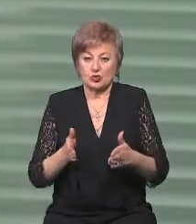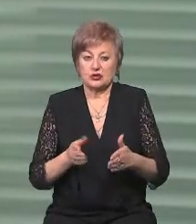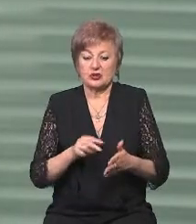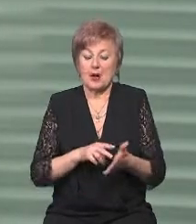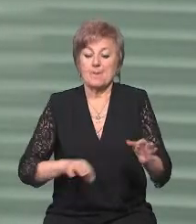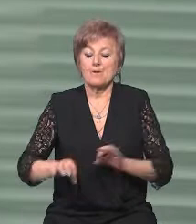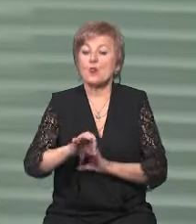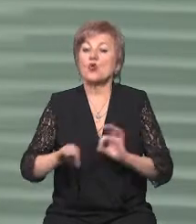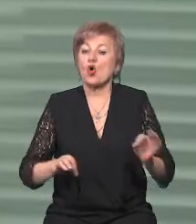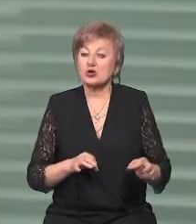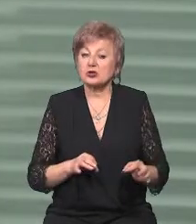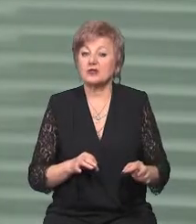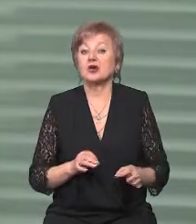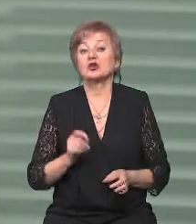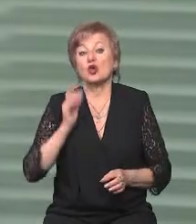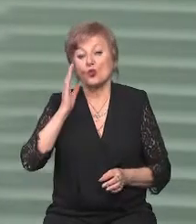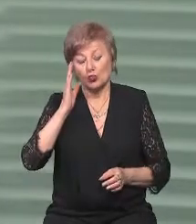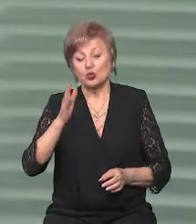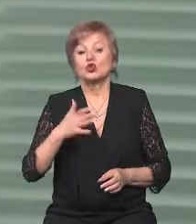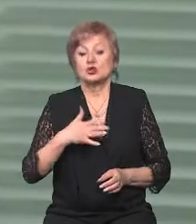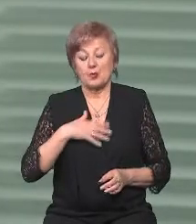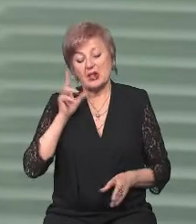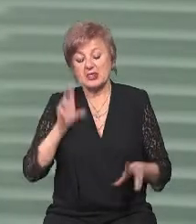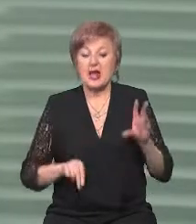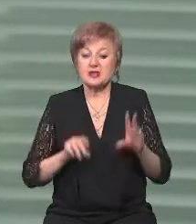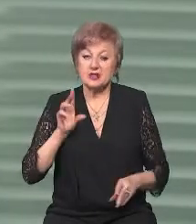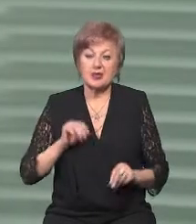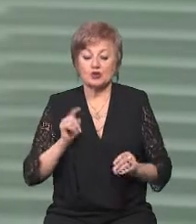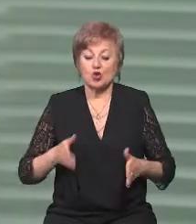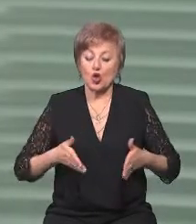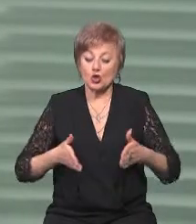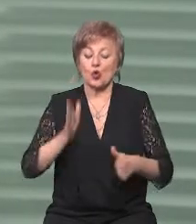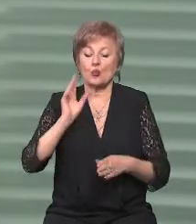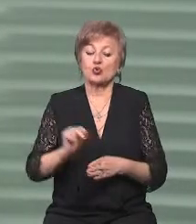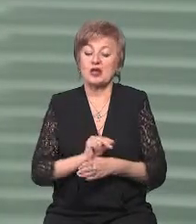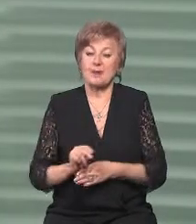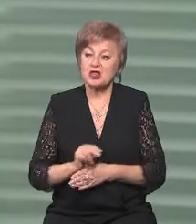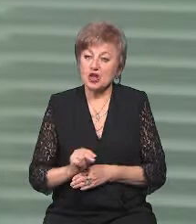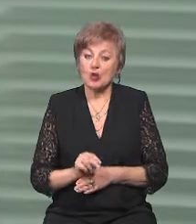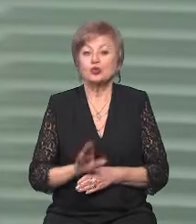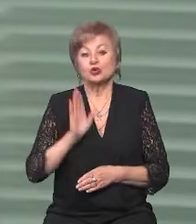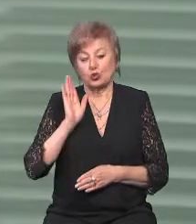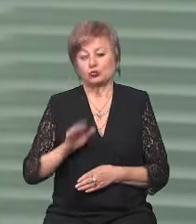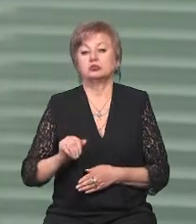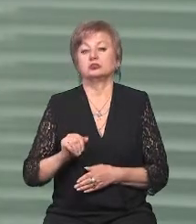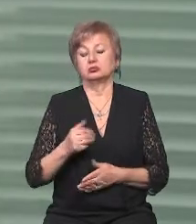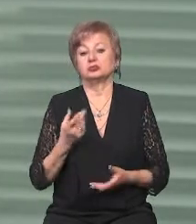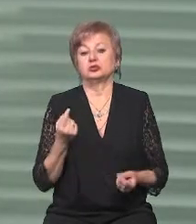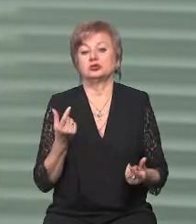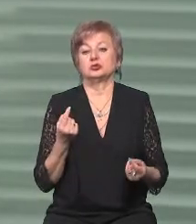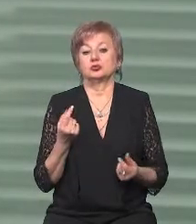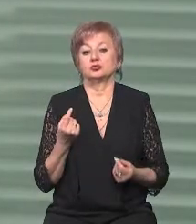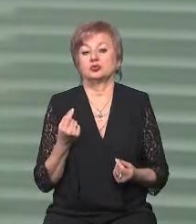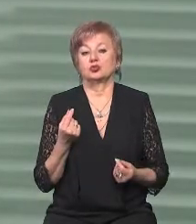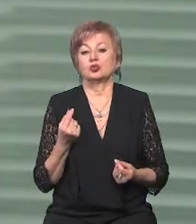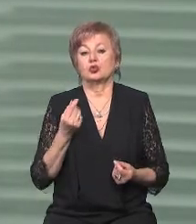першу чергу, цієї дороги. І в майбутньому все-таки ми надіємося, що дорога ця буде відремонтована. І тоді буде трошки,